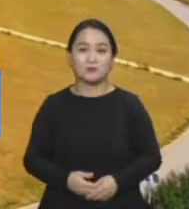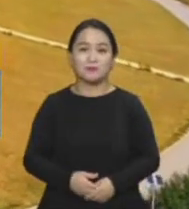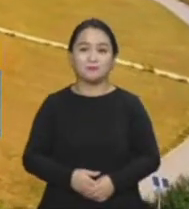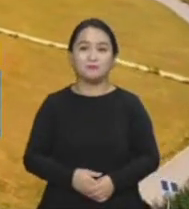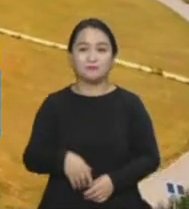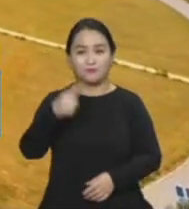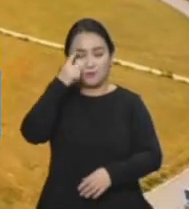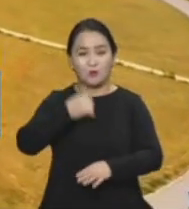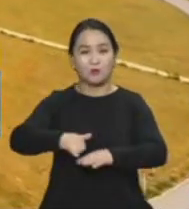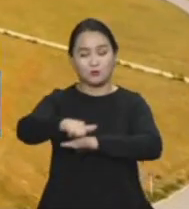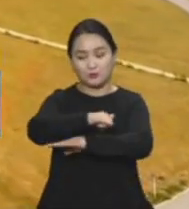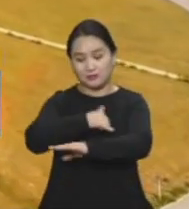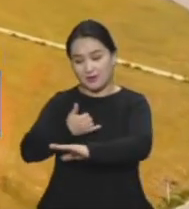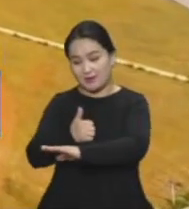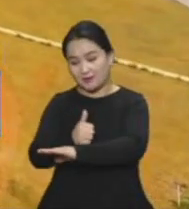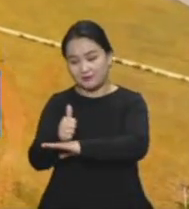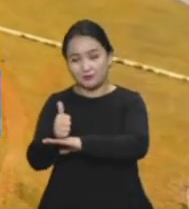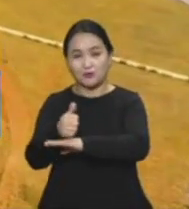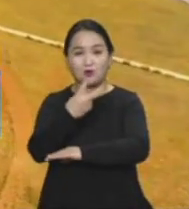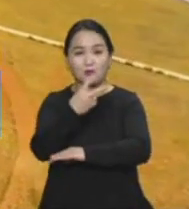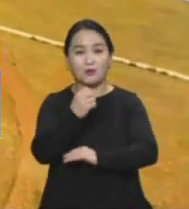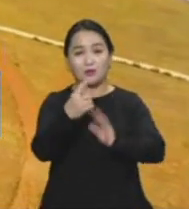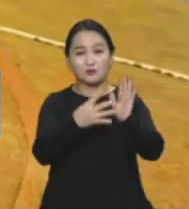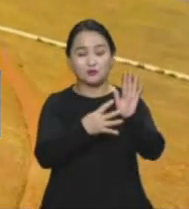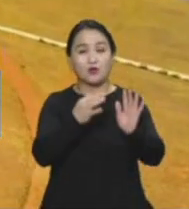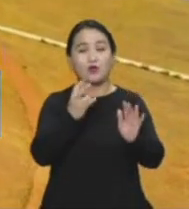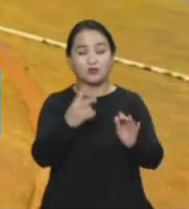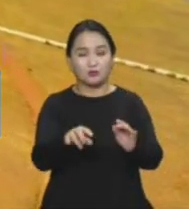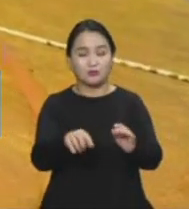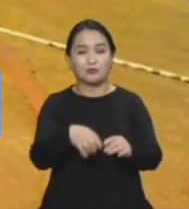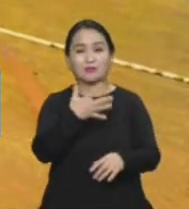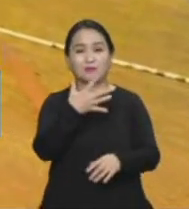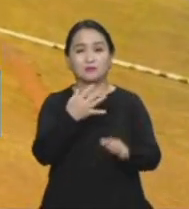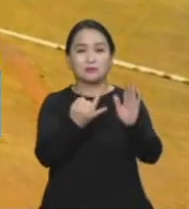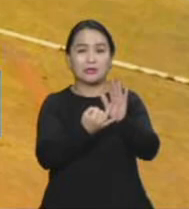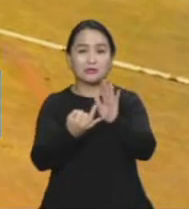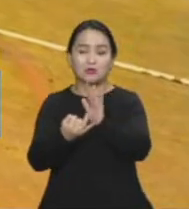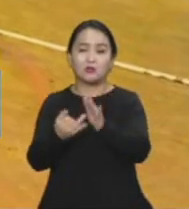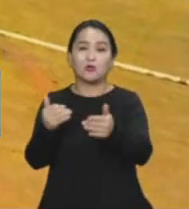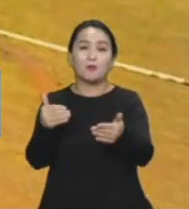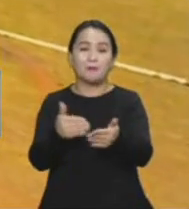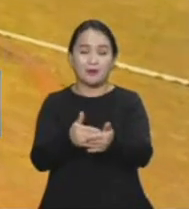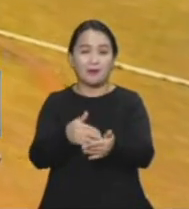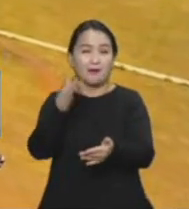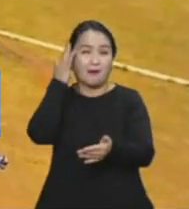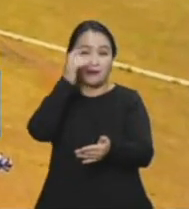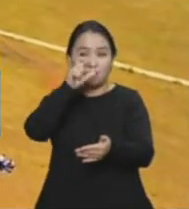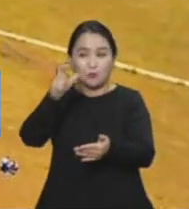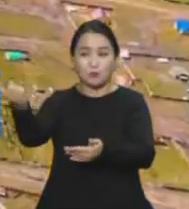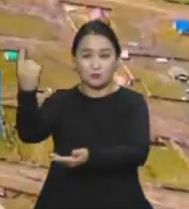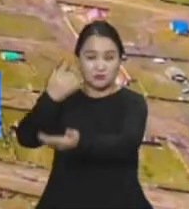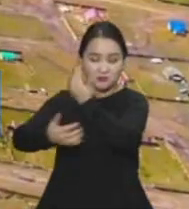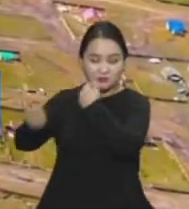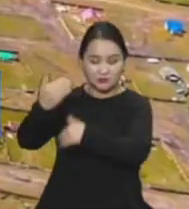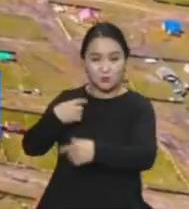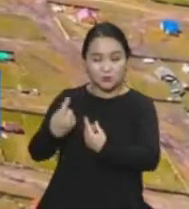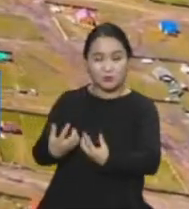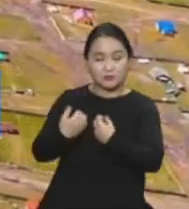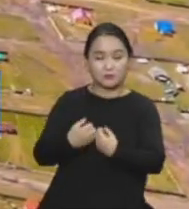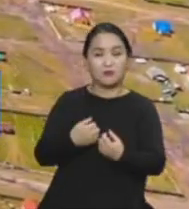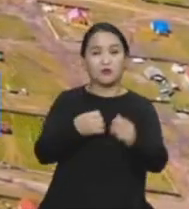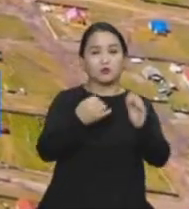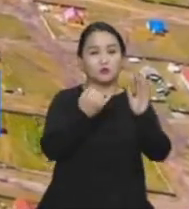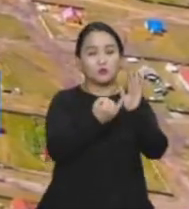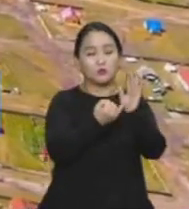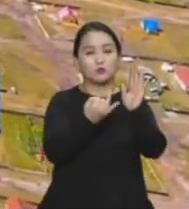Монгол улсын айлчлалын салбар 2019 онд хамгийн их буюу 577 мянган гадаадын жуулчин хүл авч тус салбараас 607 сая